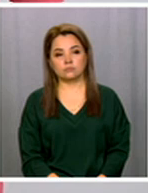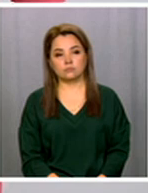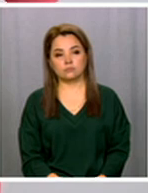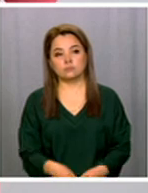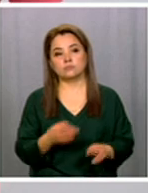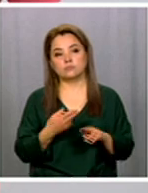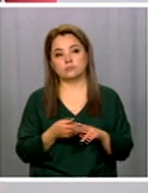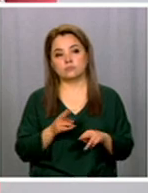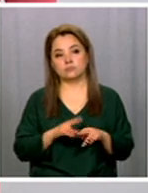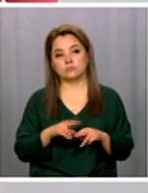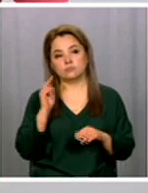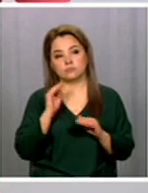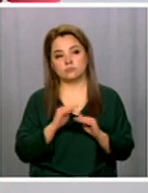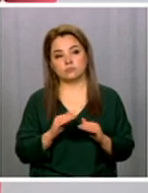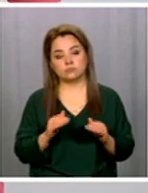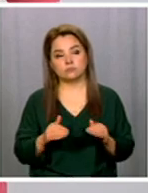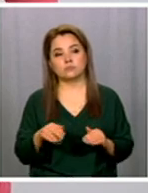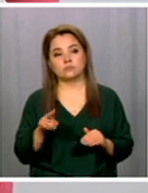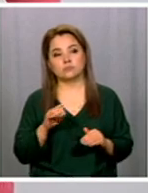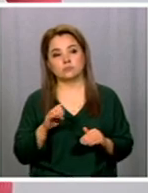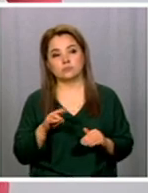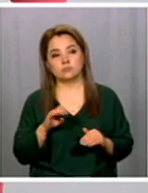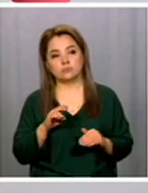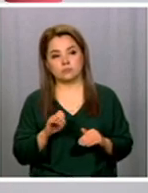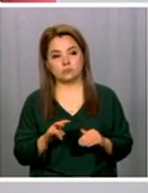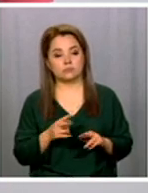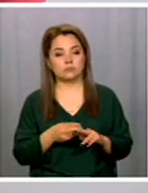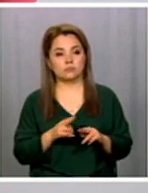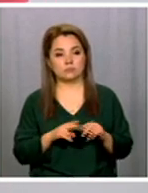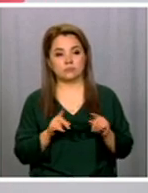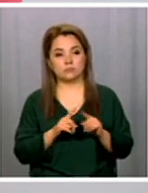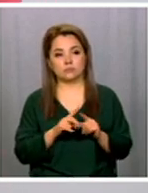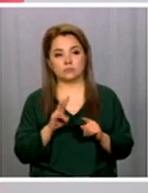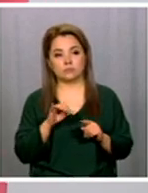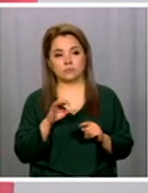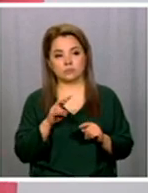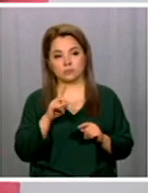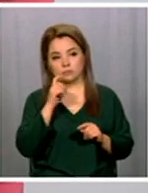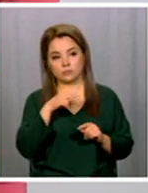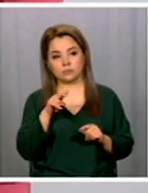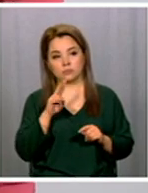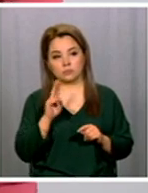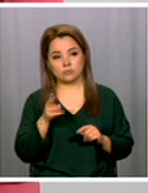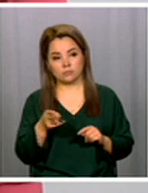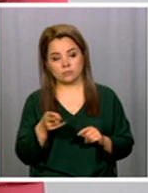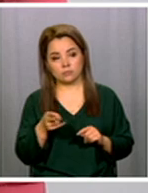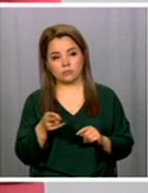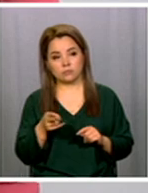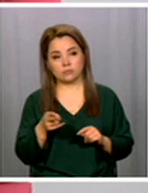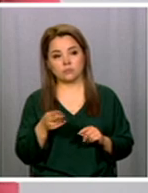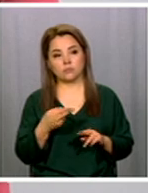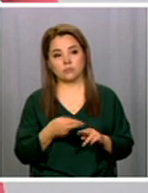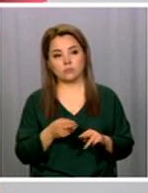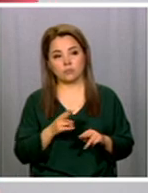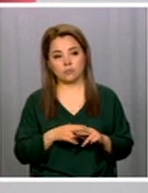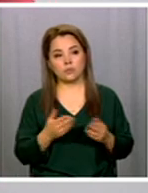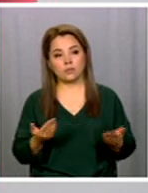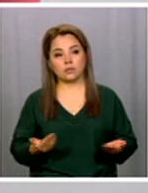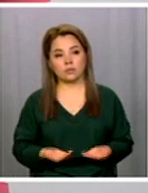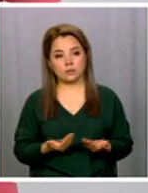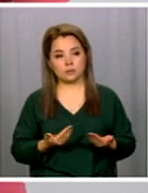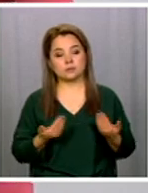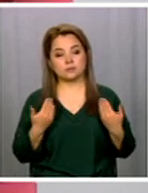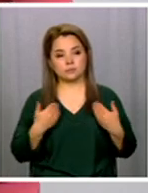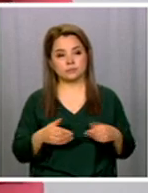Сонымен оқушылар, дезоксирибонуклеин қышқылы, яғни ДНК, ол тірі